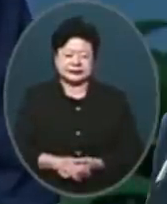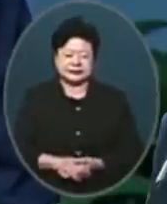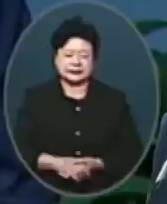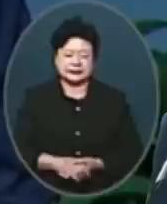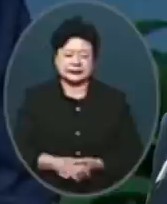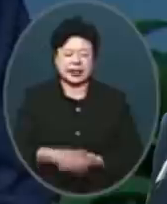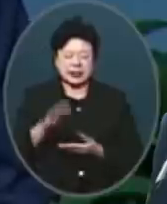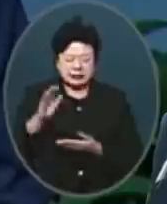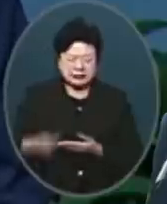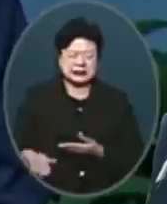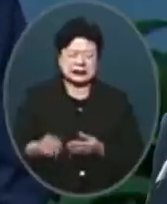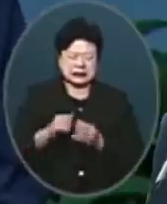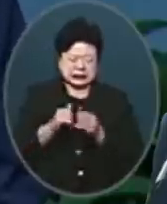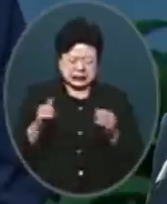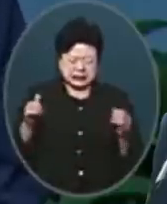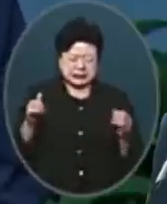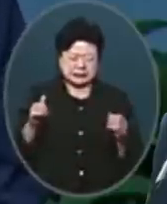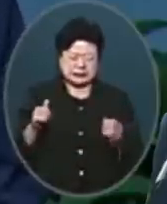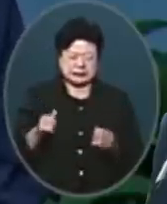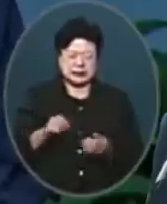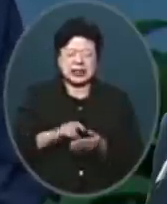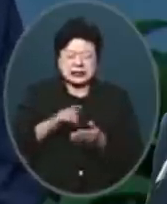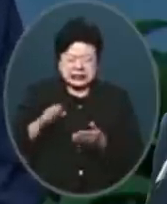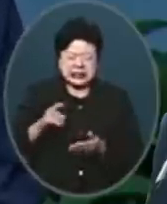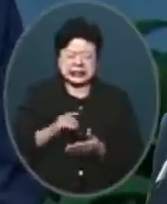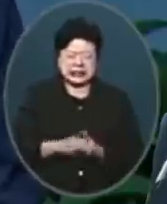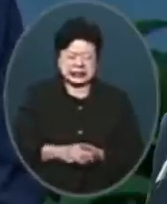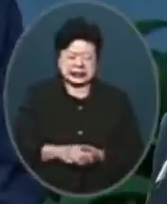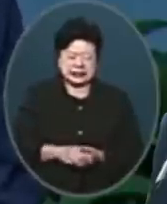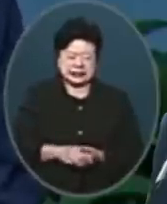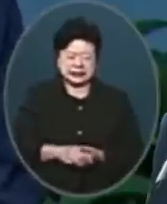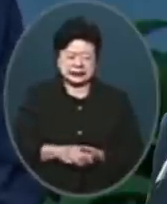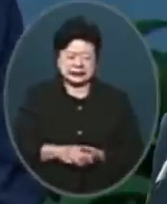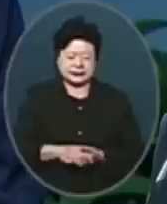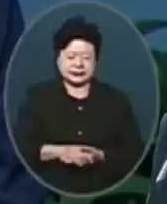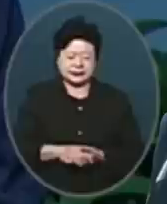저층에서 사는 사람이라고 취급을 받았습니다.